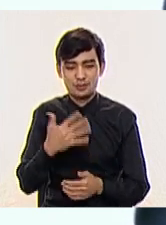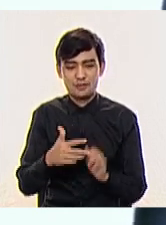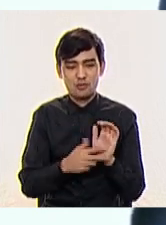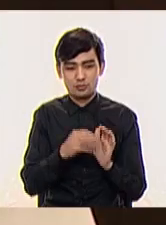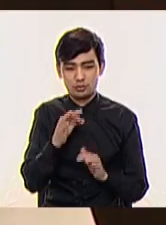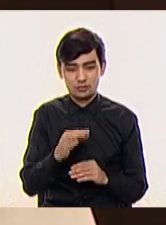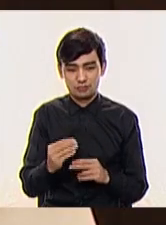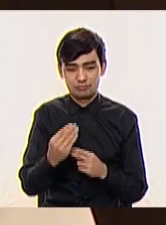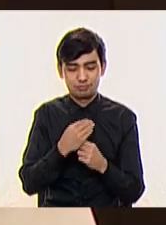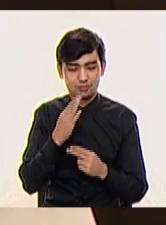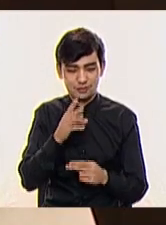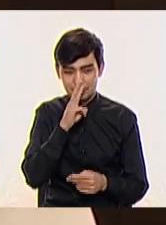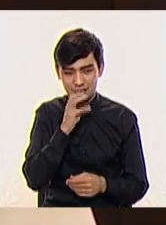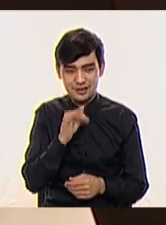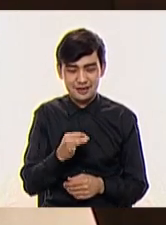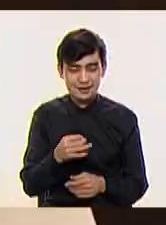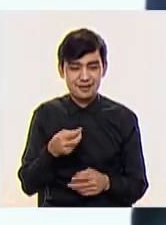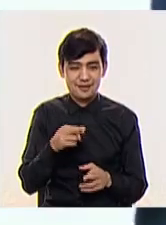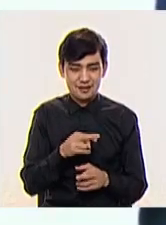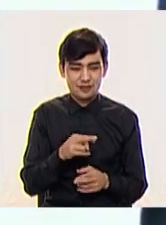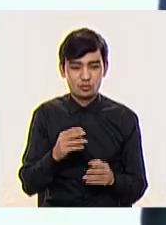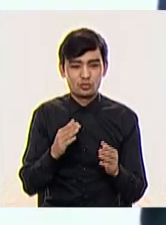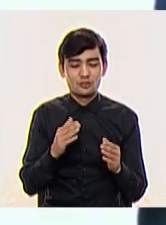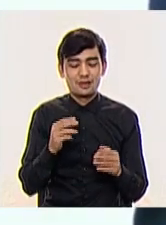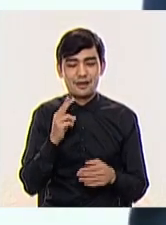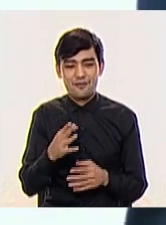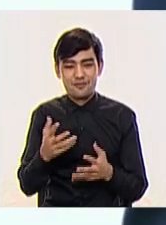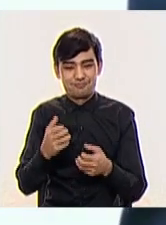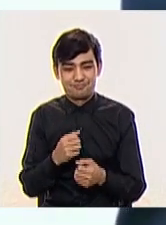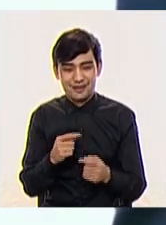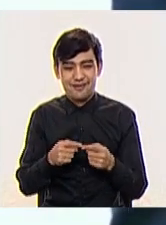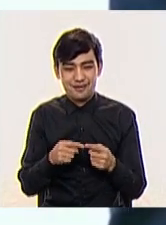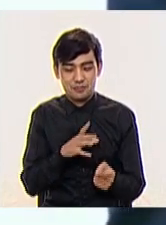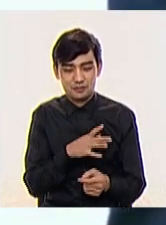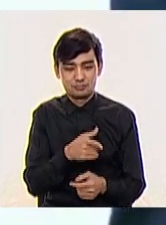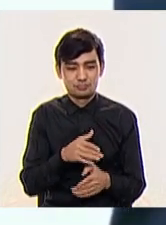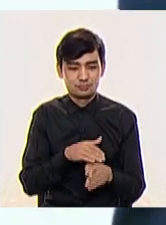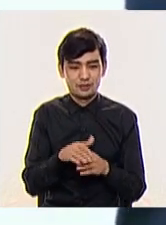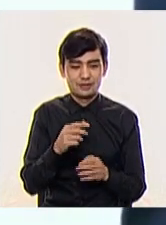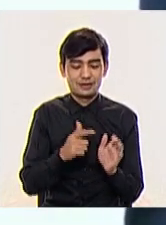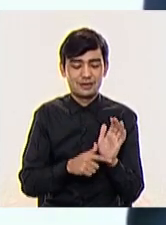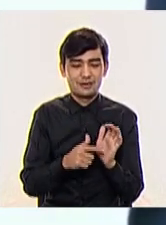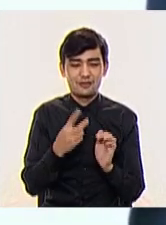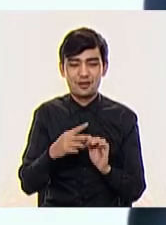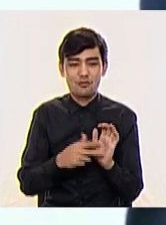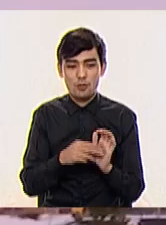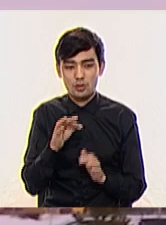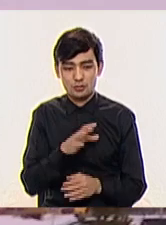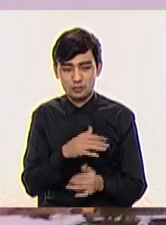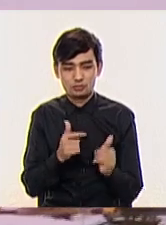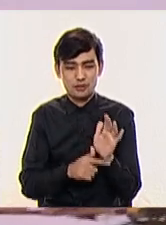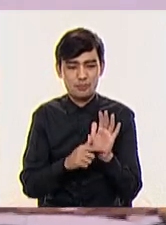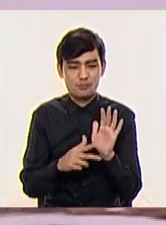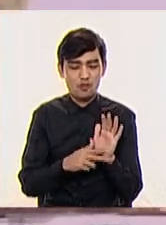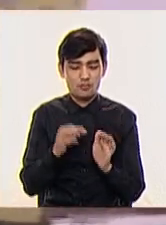дейін көтеріледі. Тұрғын үй үшін өтемақы алатын бөліністердің саны 27%-дан 78%-ға дейін өсті.